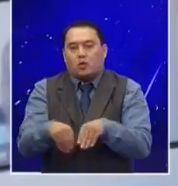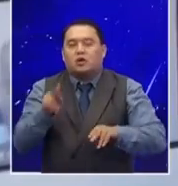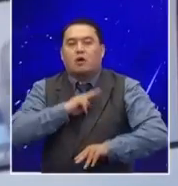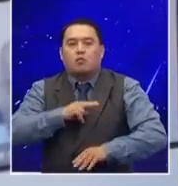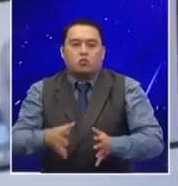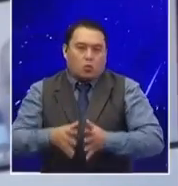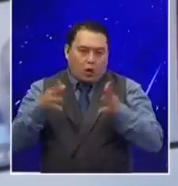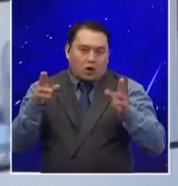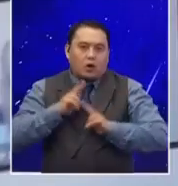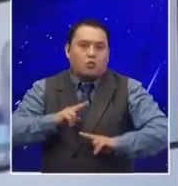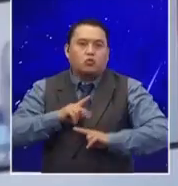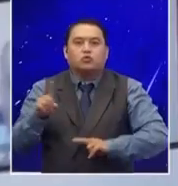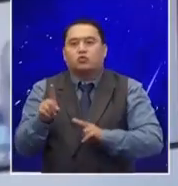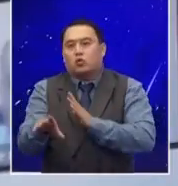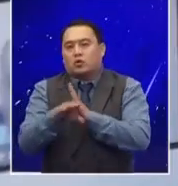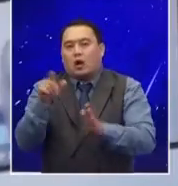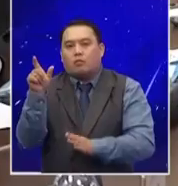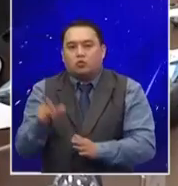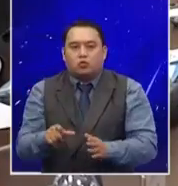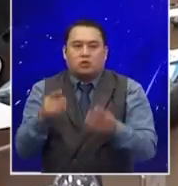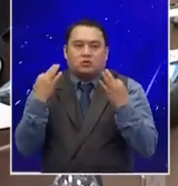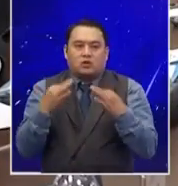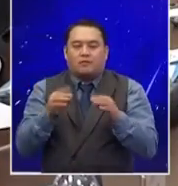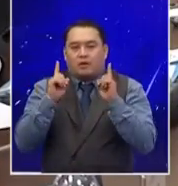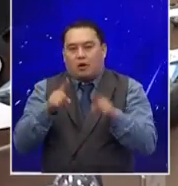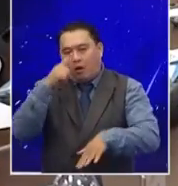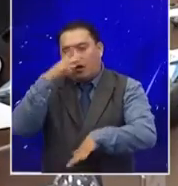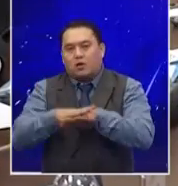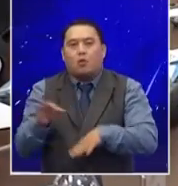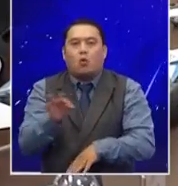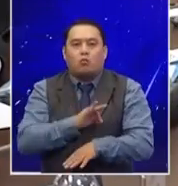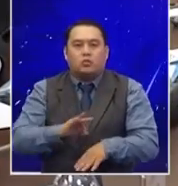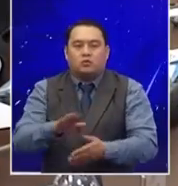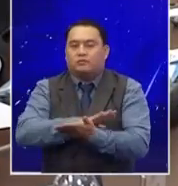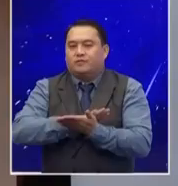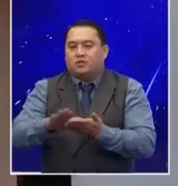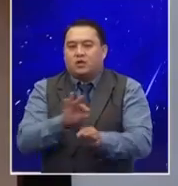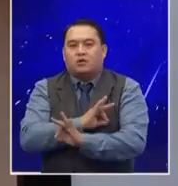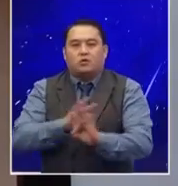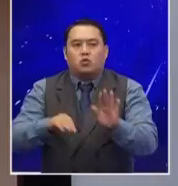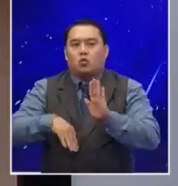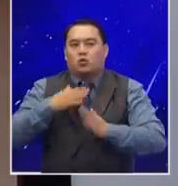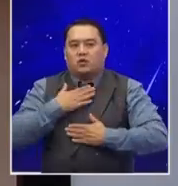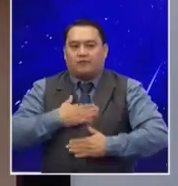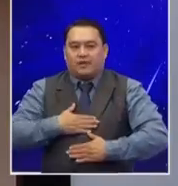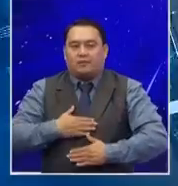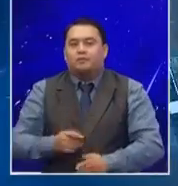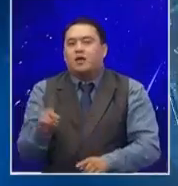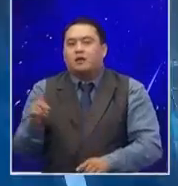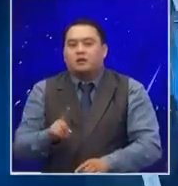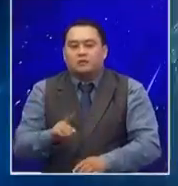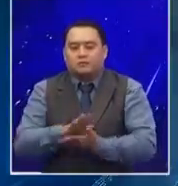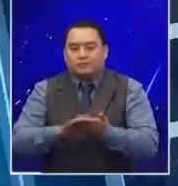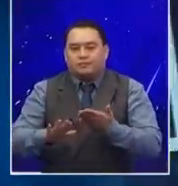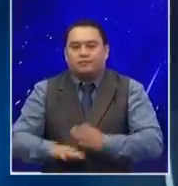огромная работа, отметили депутаты областного маслихата. Работа акима Алматинской области Амандыка Баталова признана удовлетворительной. Дамир